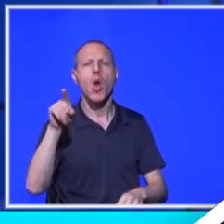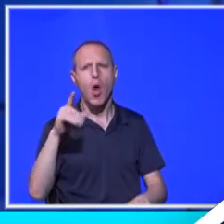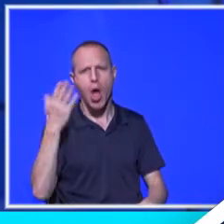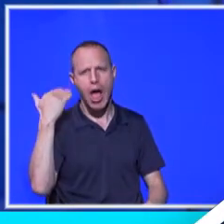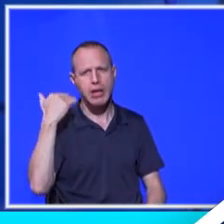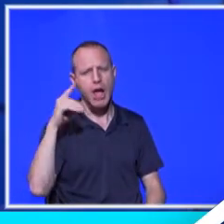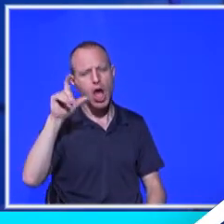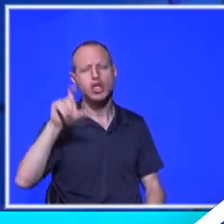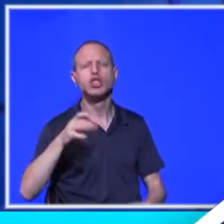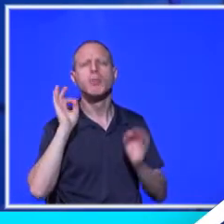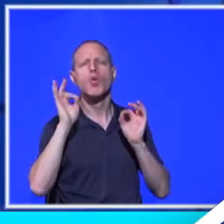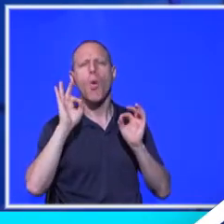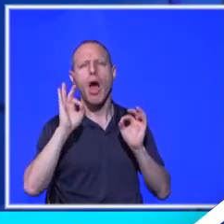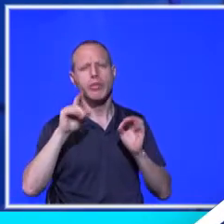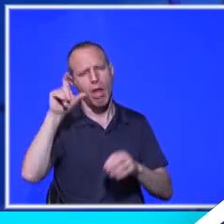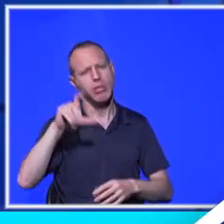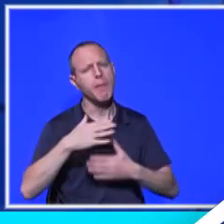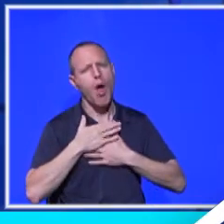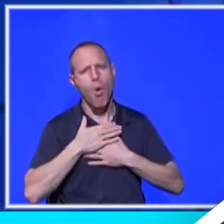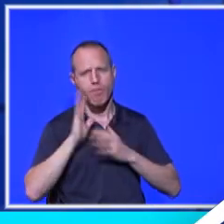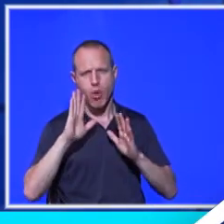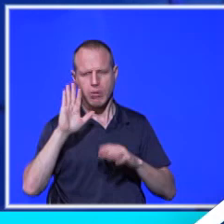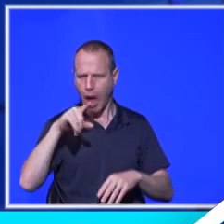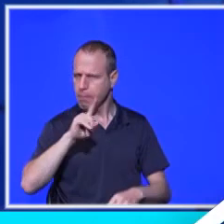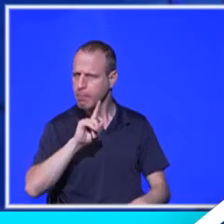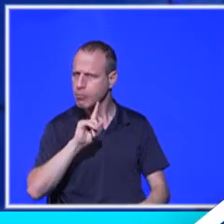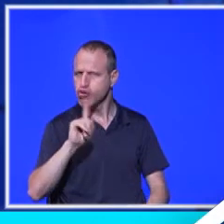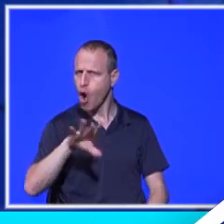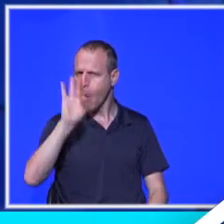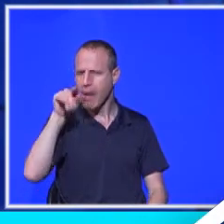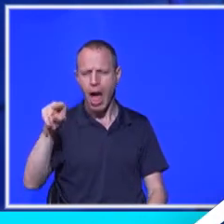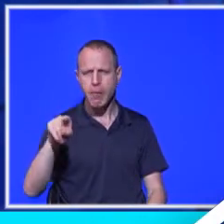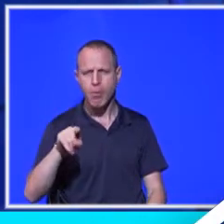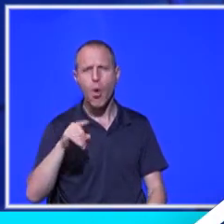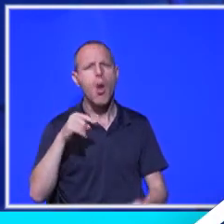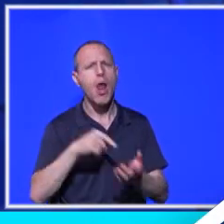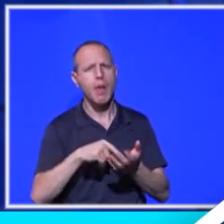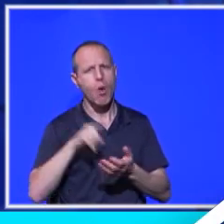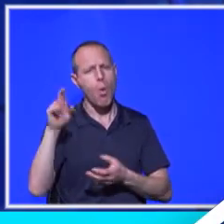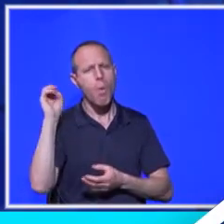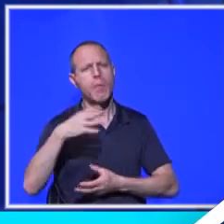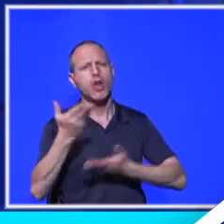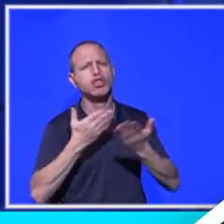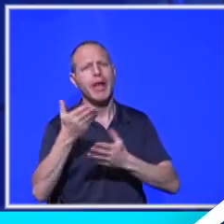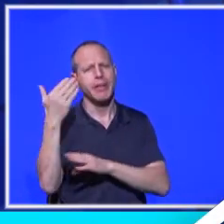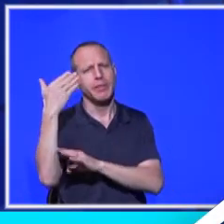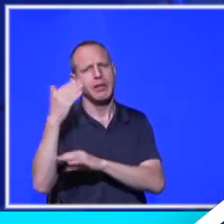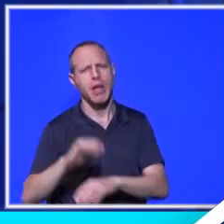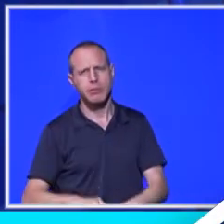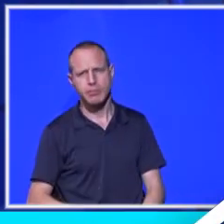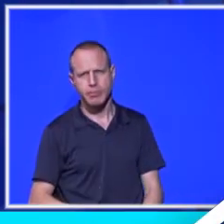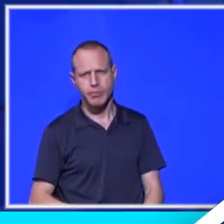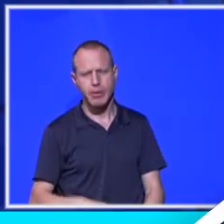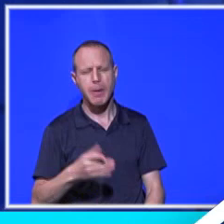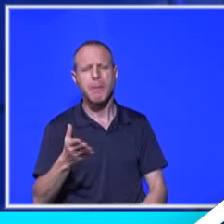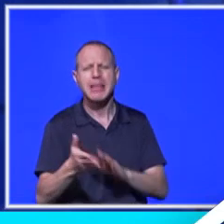היה איש מיוחד, אדם אהוב מאוד, גם על כאלה שלא הצביעו לו. למה? כי הוא בא בשביל לשרת את המדינה, זה מה שהיה